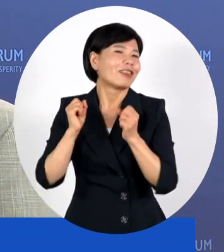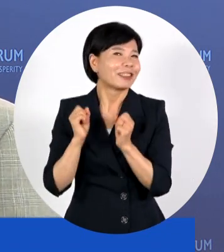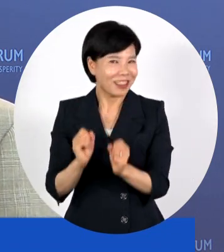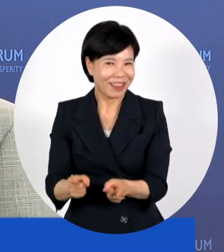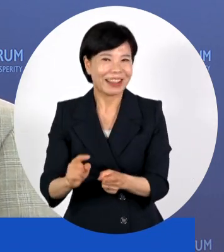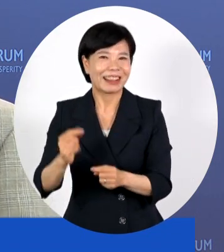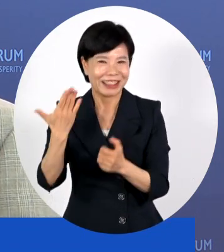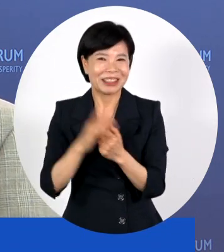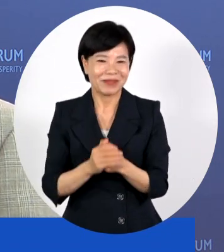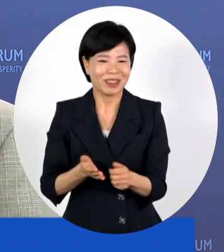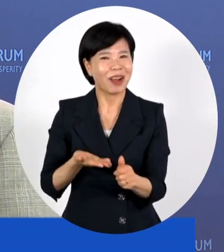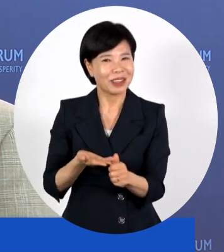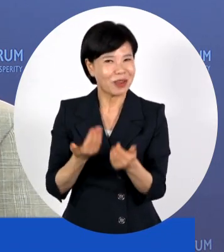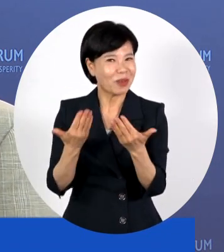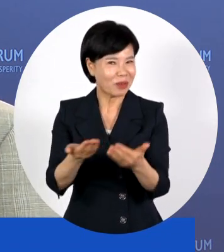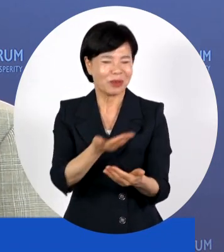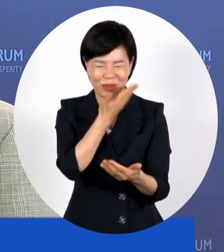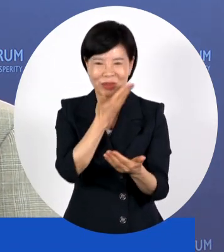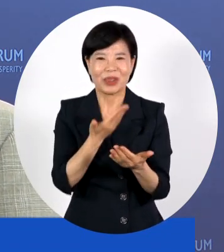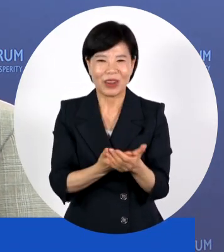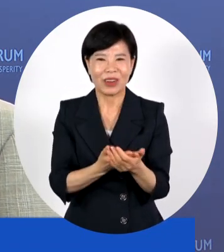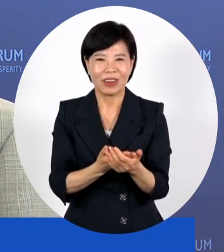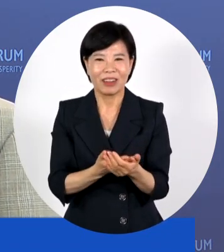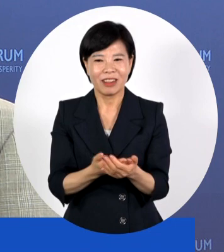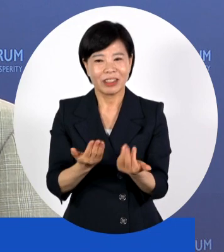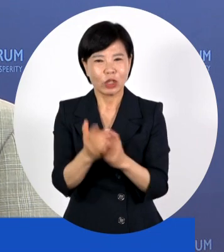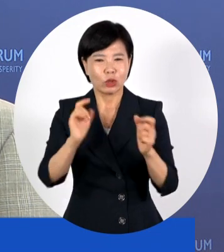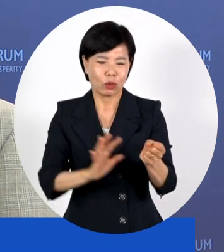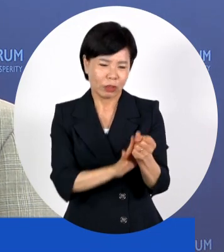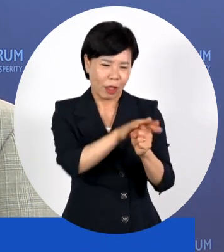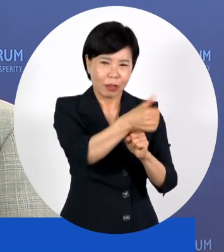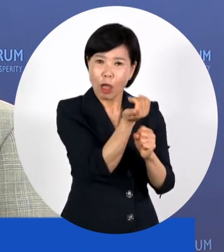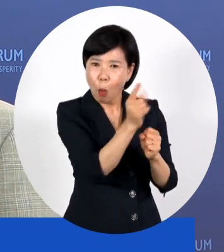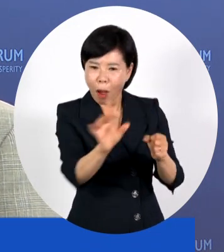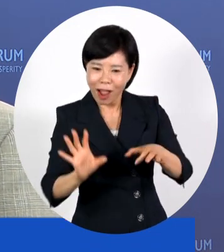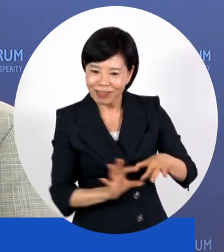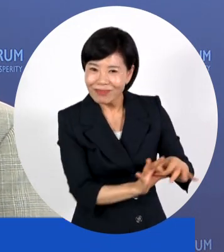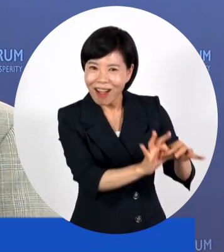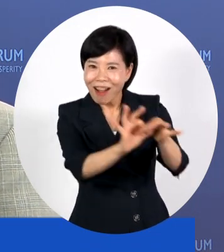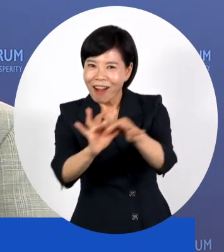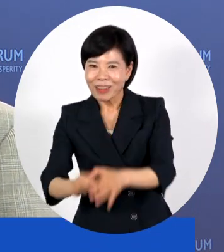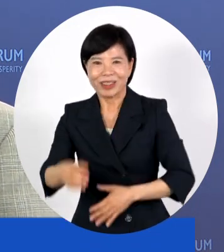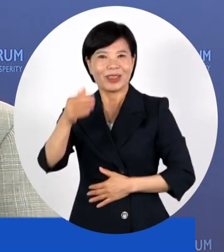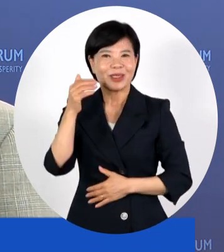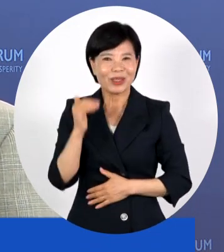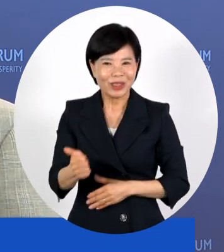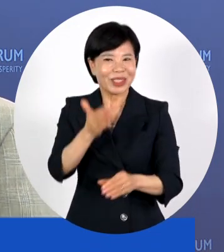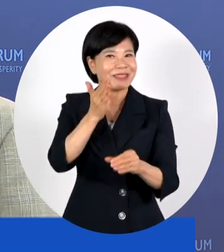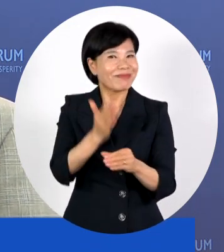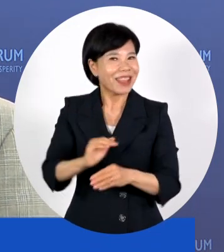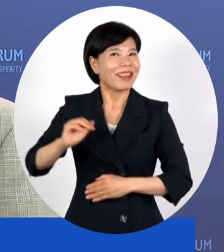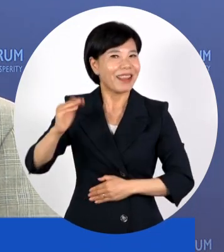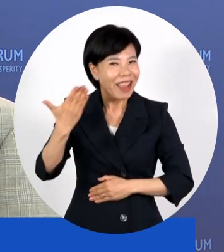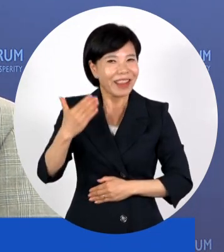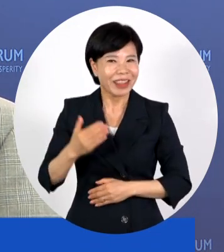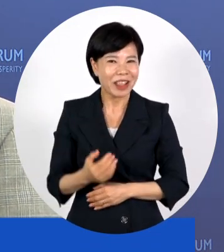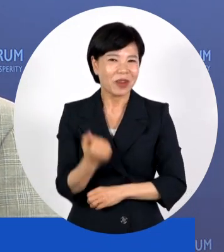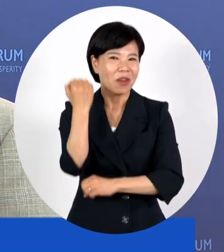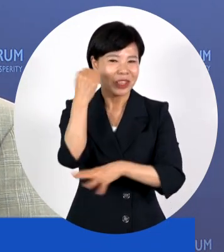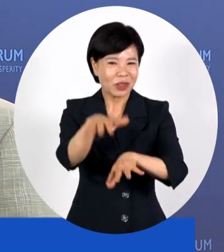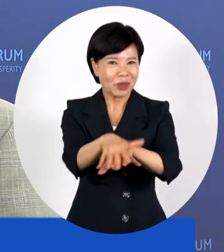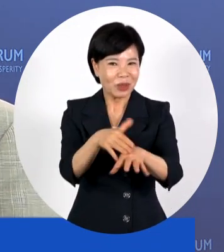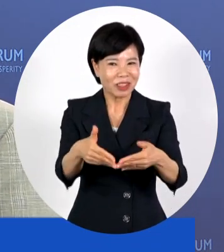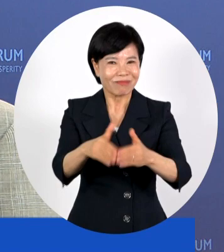있는 기회를 제공하고 있다고 생각되고요. 그 점에서 제주가 세계와 연결되고 중심적인